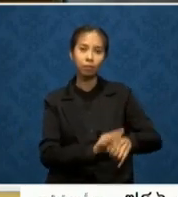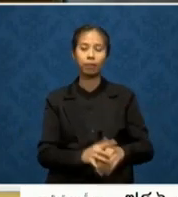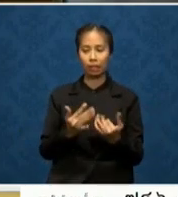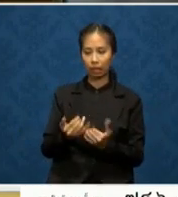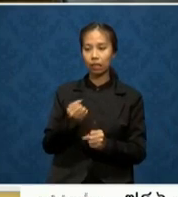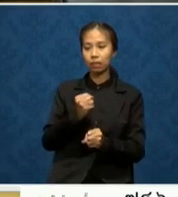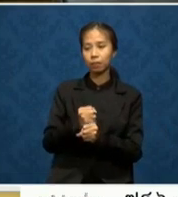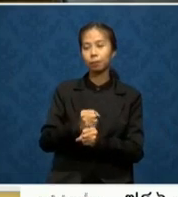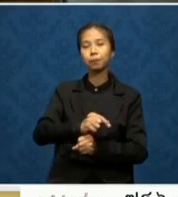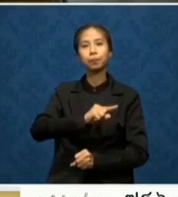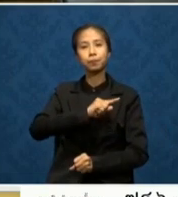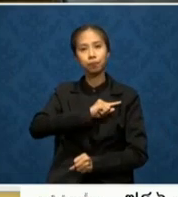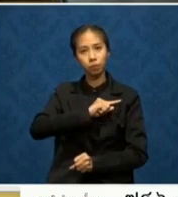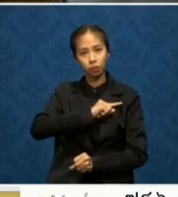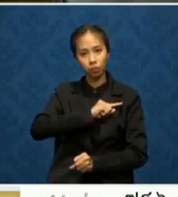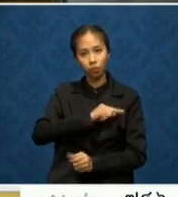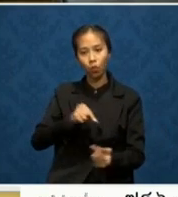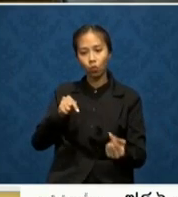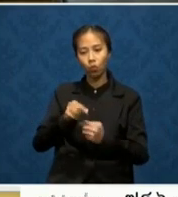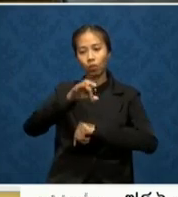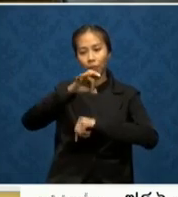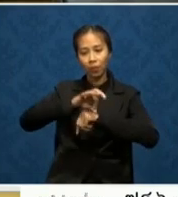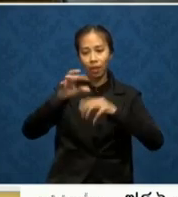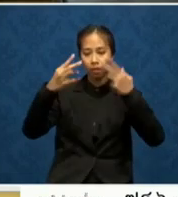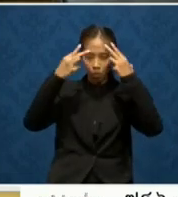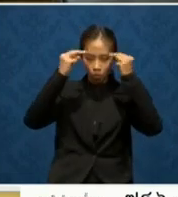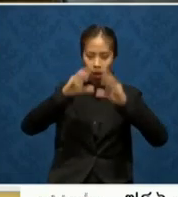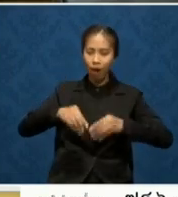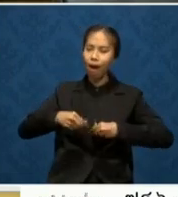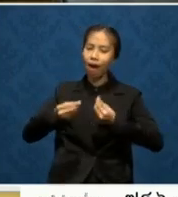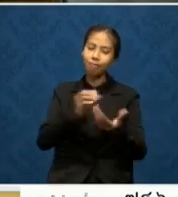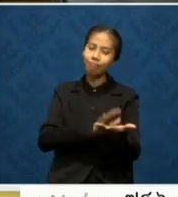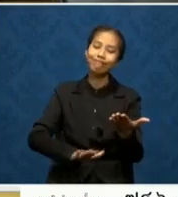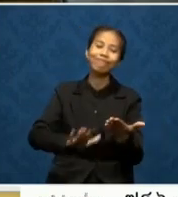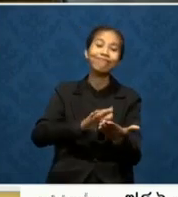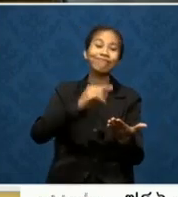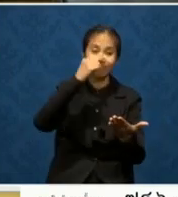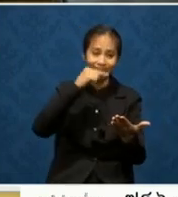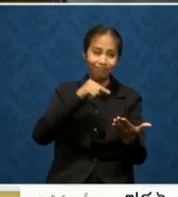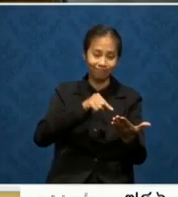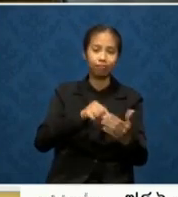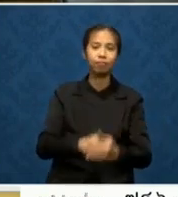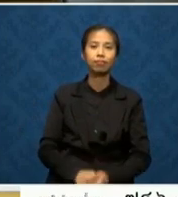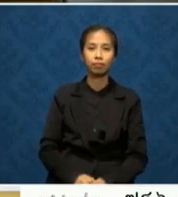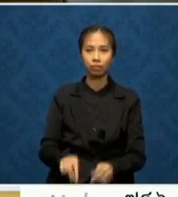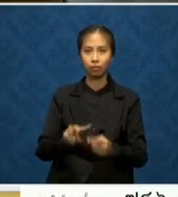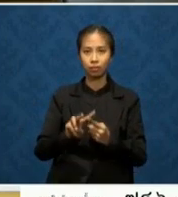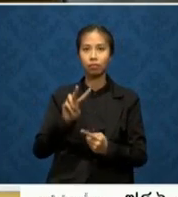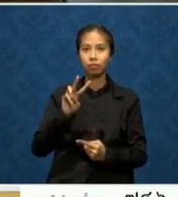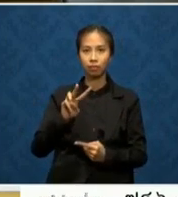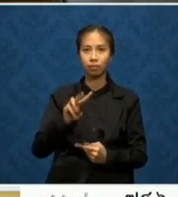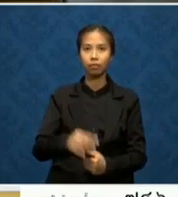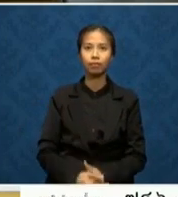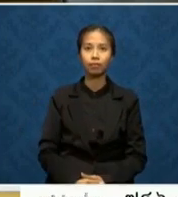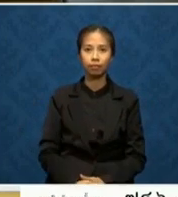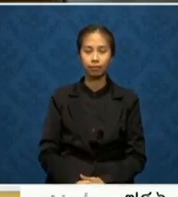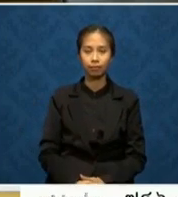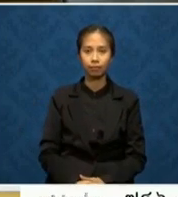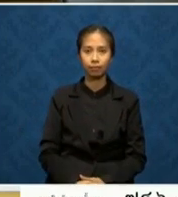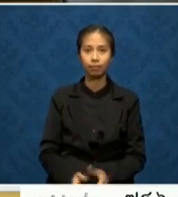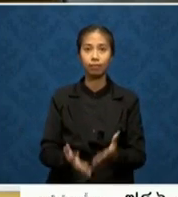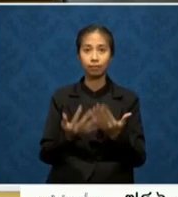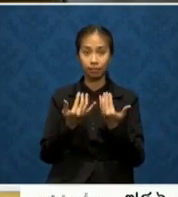น้าที่เป็นนายกของคนไทยทั้งประเทศเรื่องที่สองครับการแถลงนโ